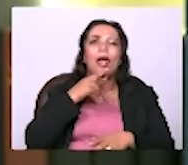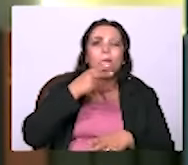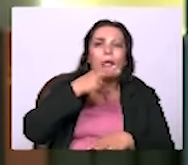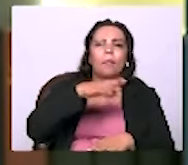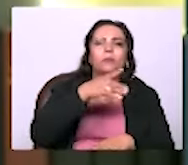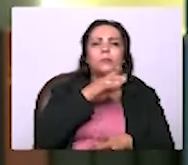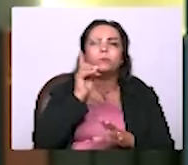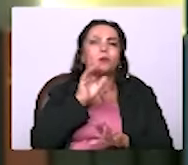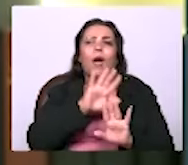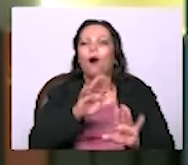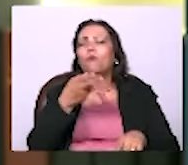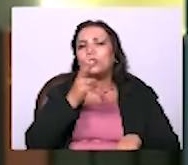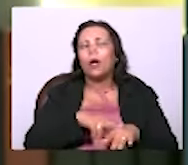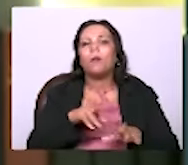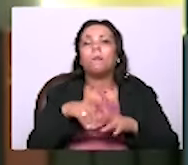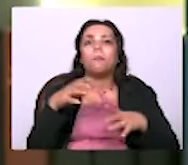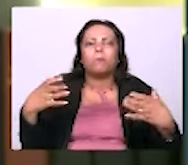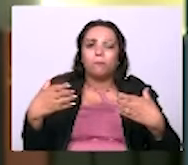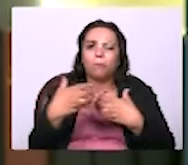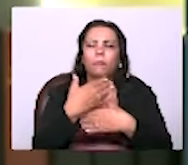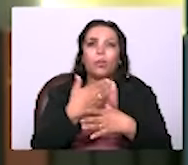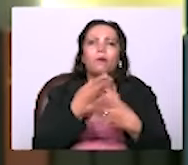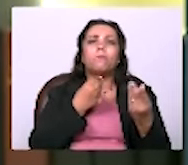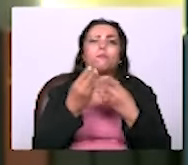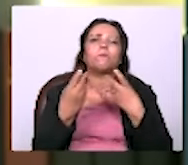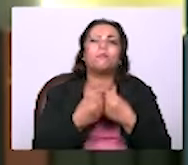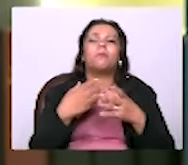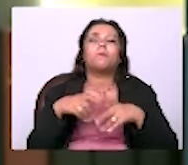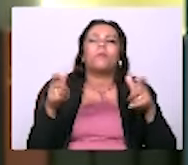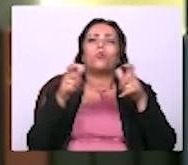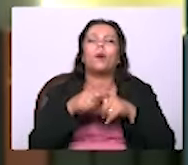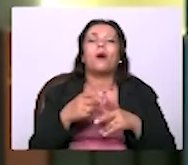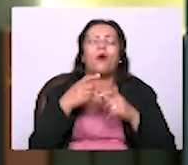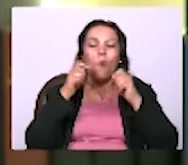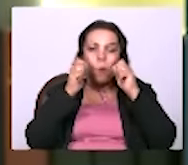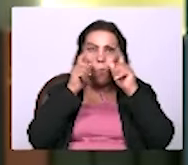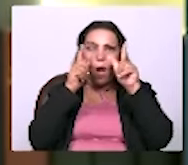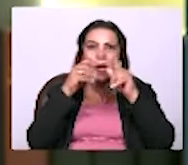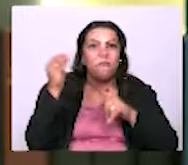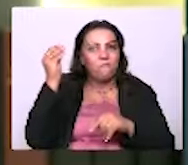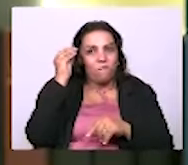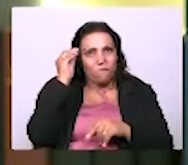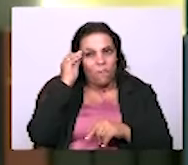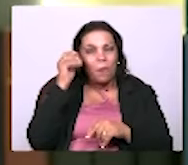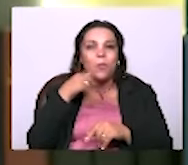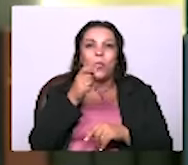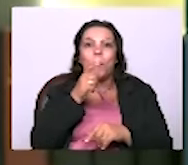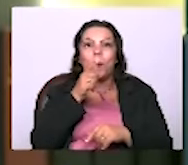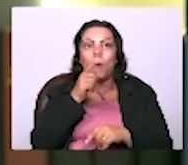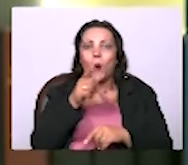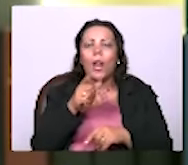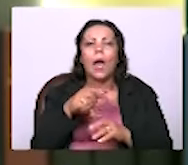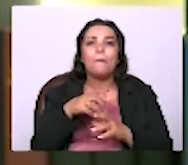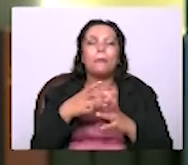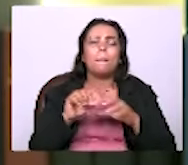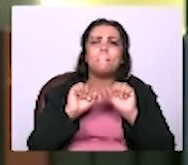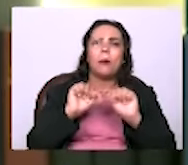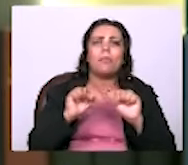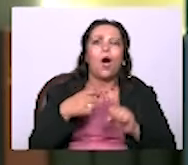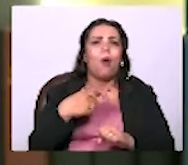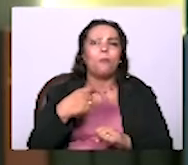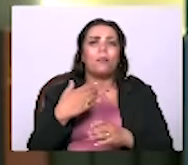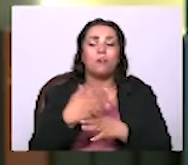وضد اشياء كثيره جدا هو لما ينخرط في المجتمع اككثر يبقى يبقى عنده وعي وفهم يبقى احنا كده بندي لله المناعه التلقائيه في